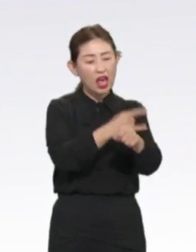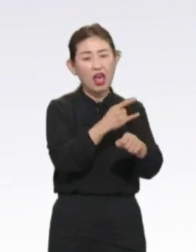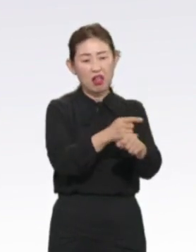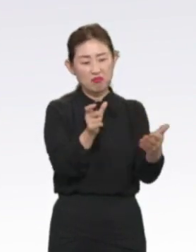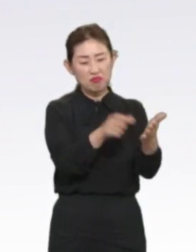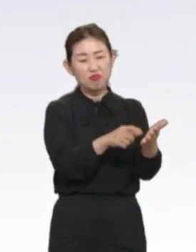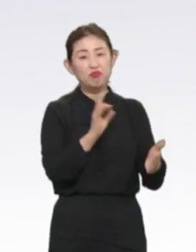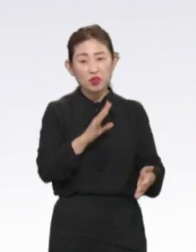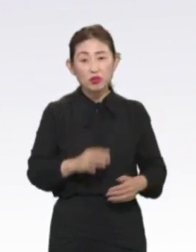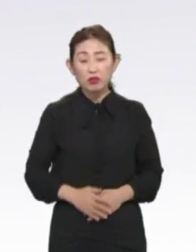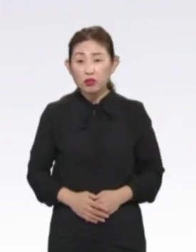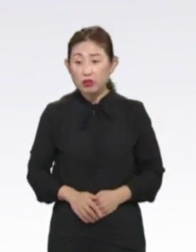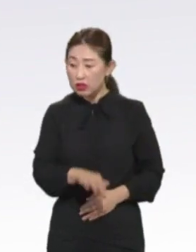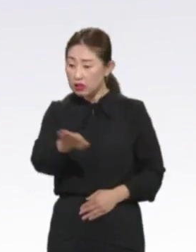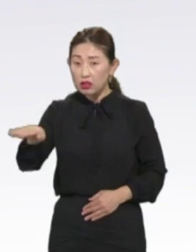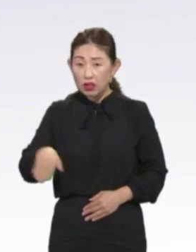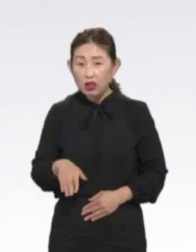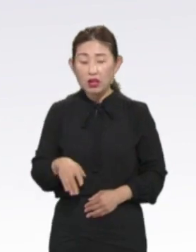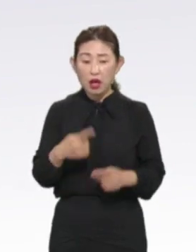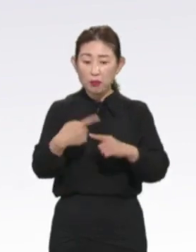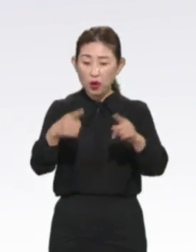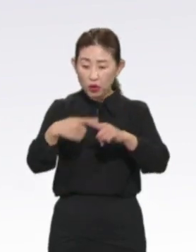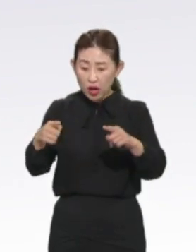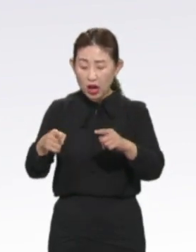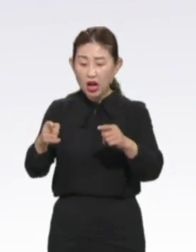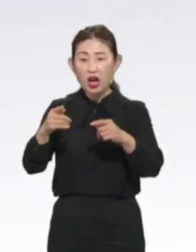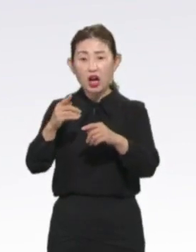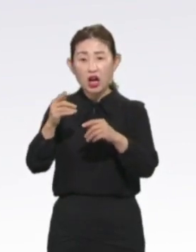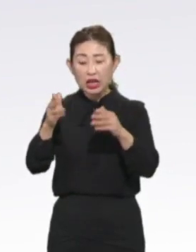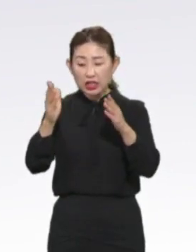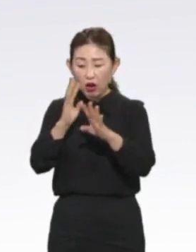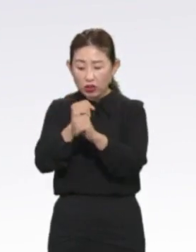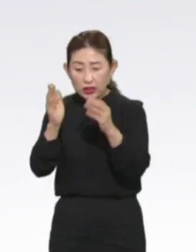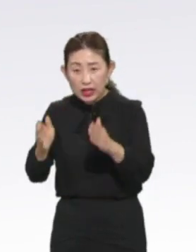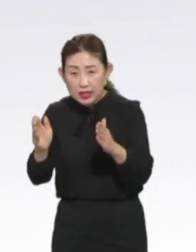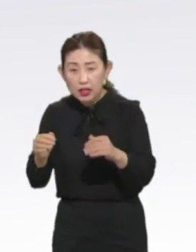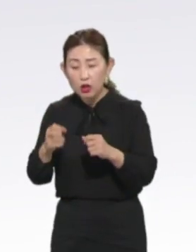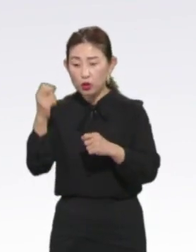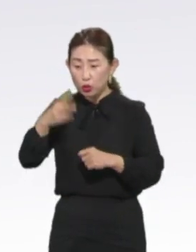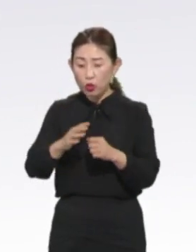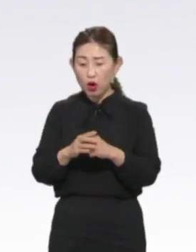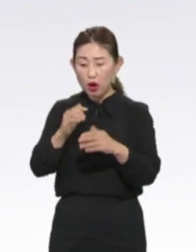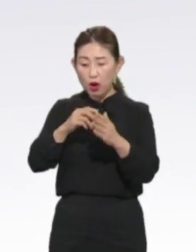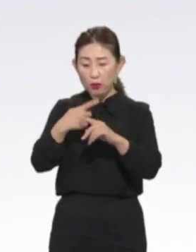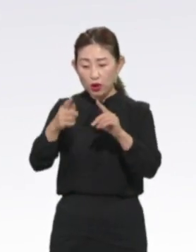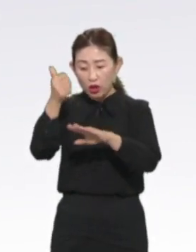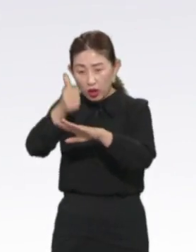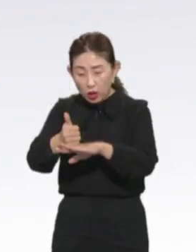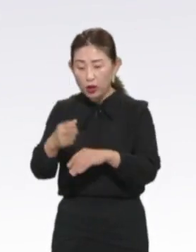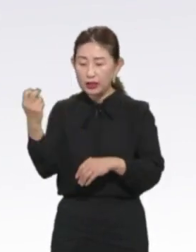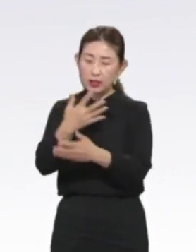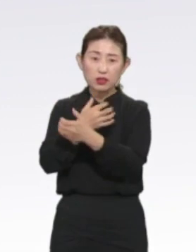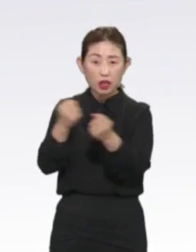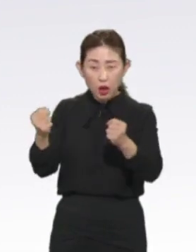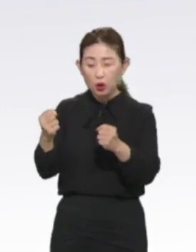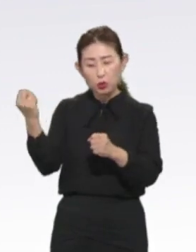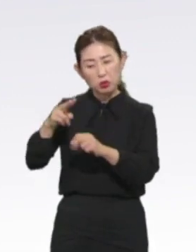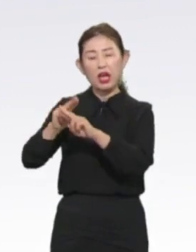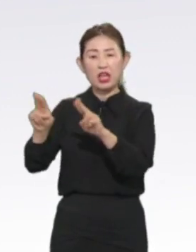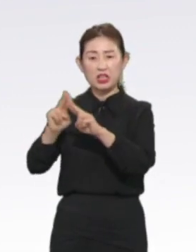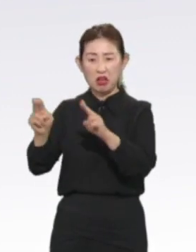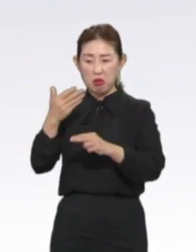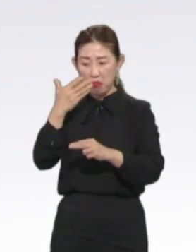규정했습니다. 대부분의 조례가 평가기간을 정확하게 명시하거나 나아가 평가 결과에 따라 재계약 또는 위탁계약을